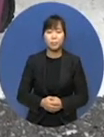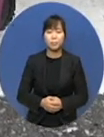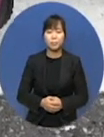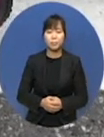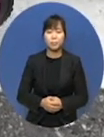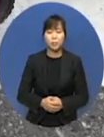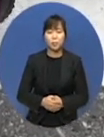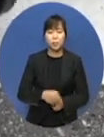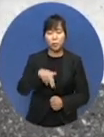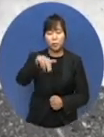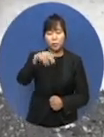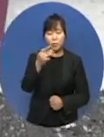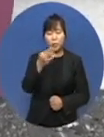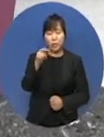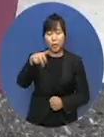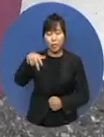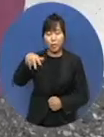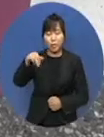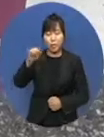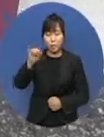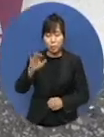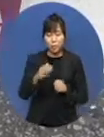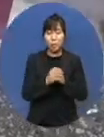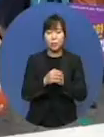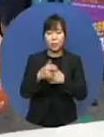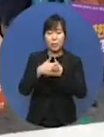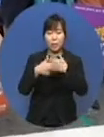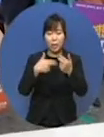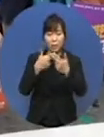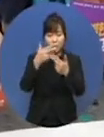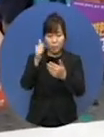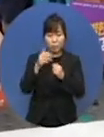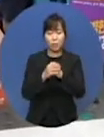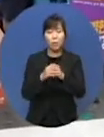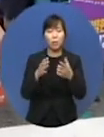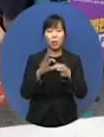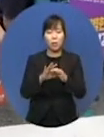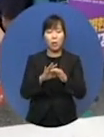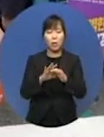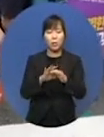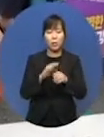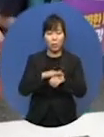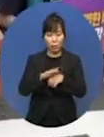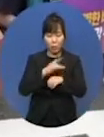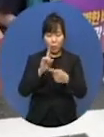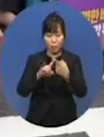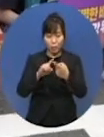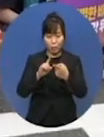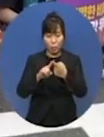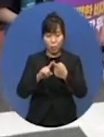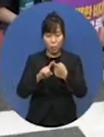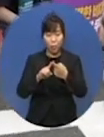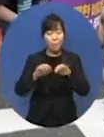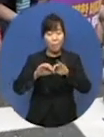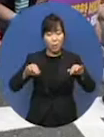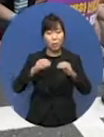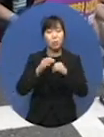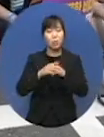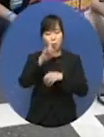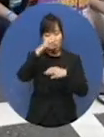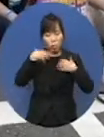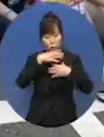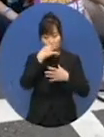최대집 의사협회장은 독단적인 4대학 의료정책 철폐를 위한 우리의 요구사항을 정부가 끝내 묵살할